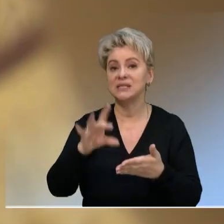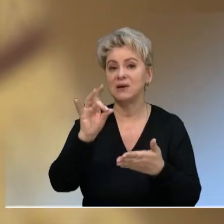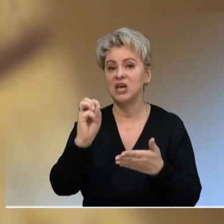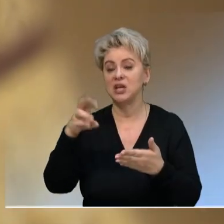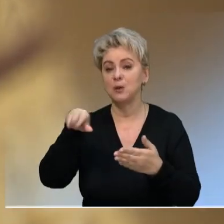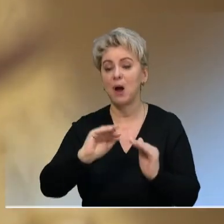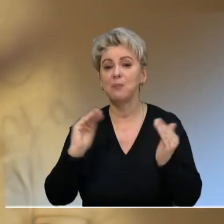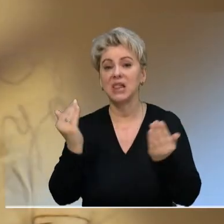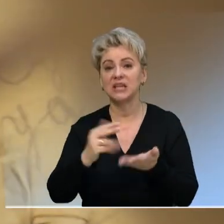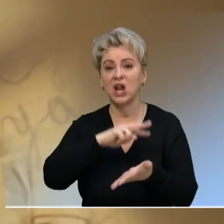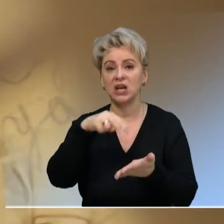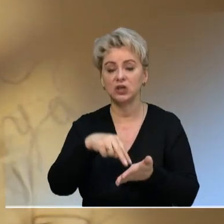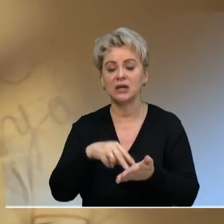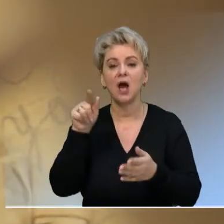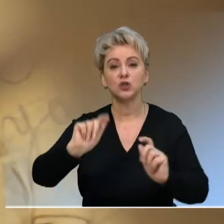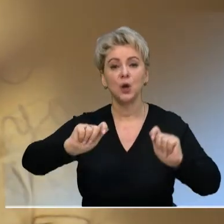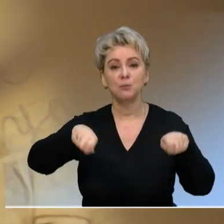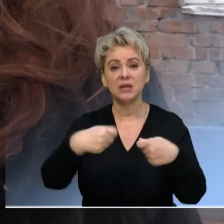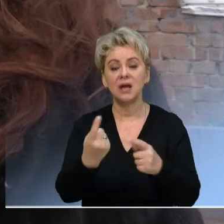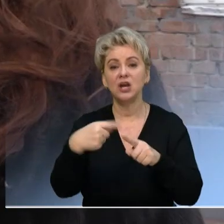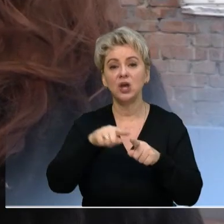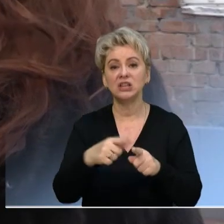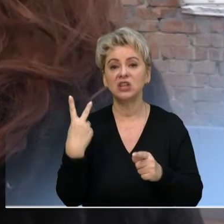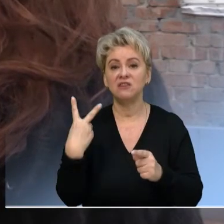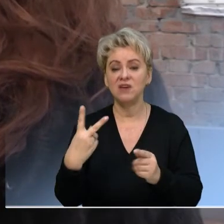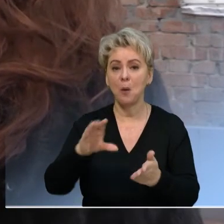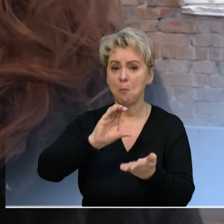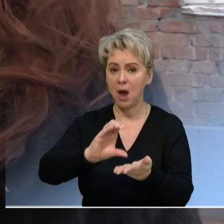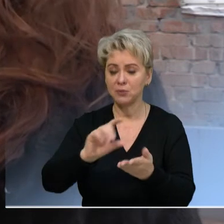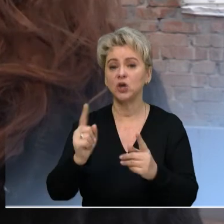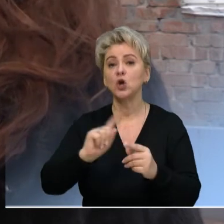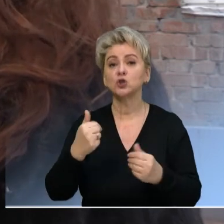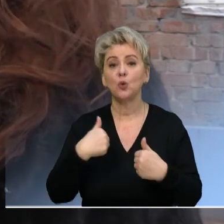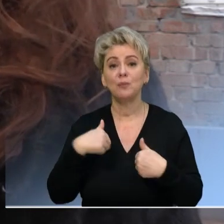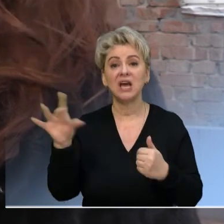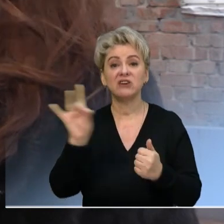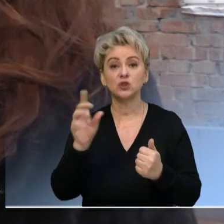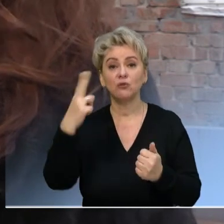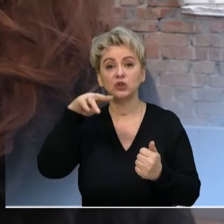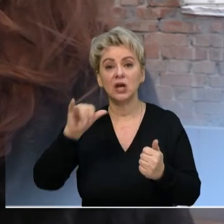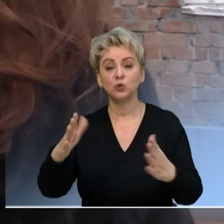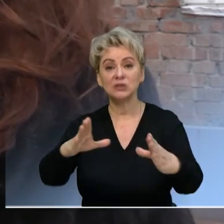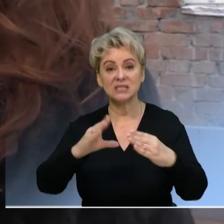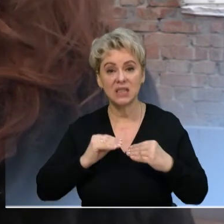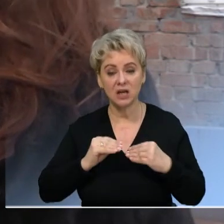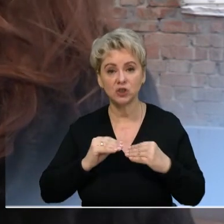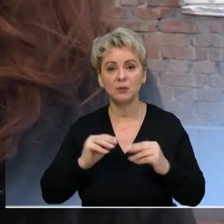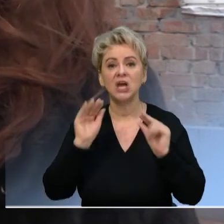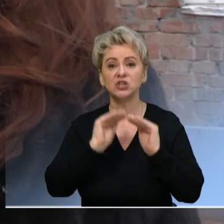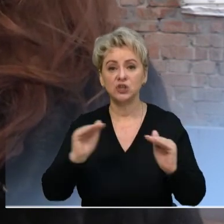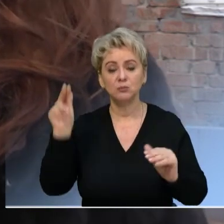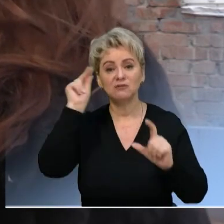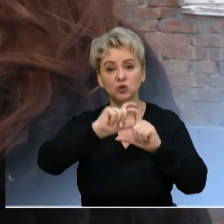в блокадный Ленинград. Они передали эти две папки для того, чтобы мы в Ростове-на-Дону с нашими